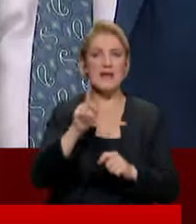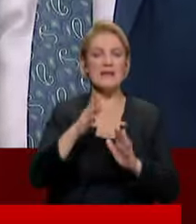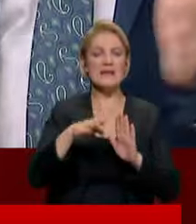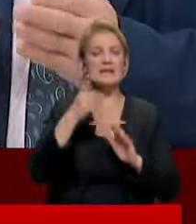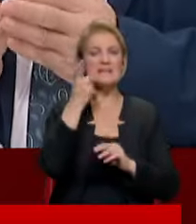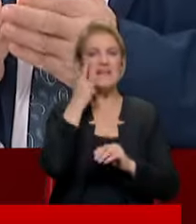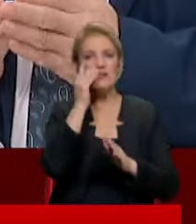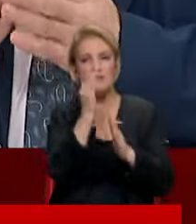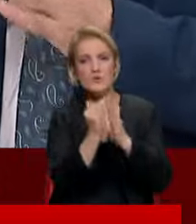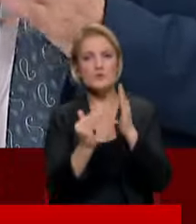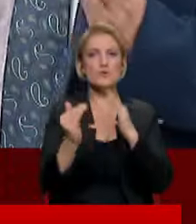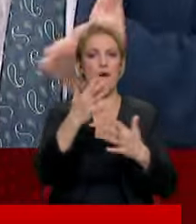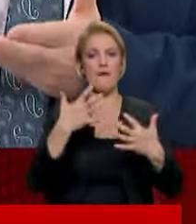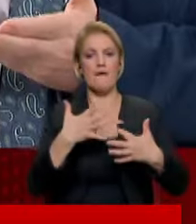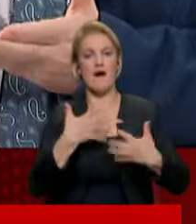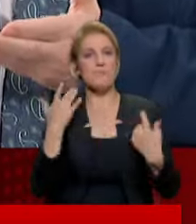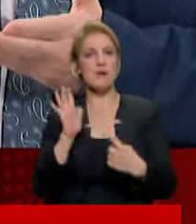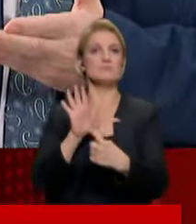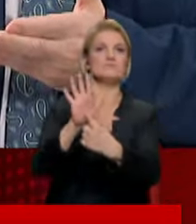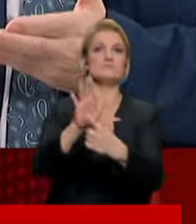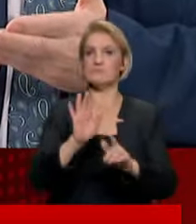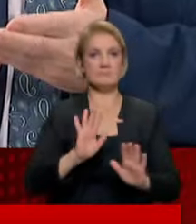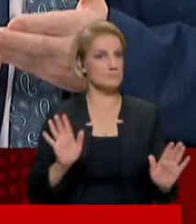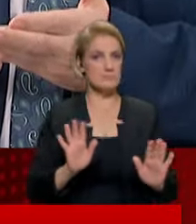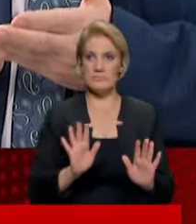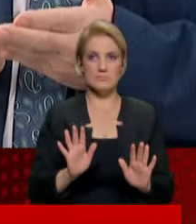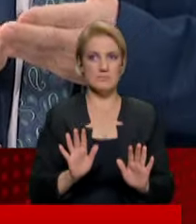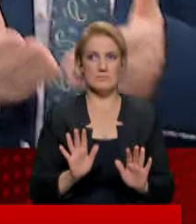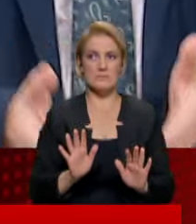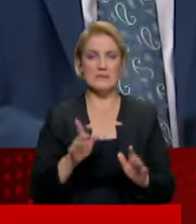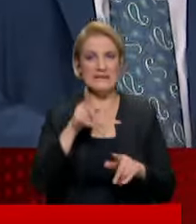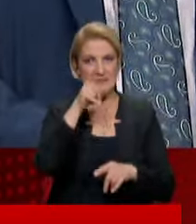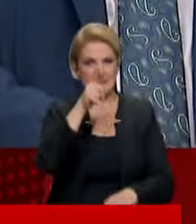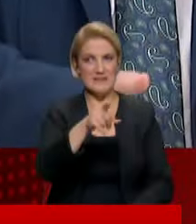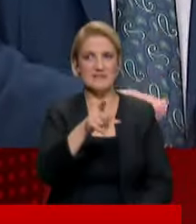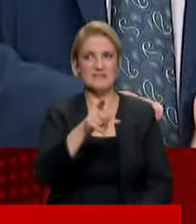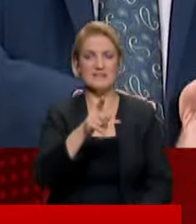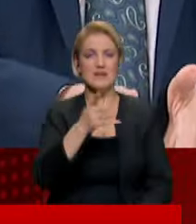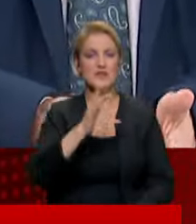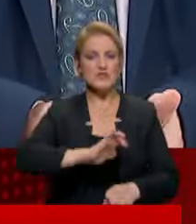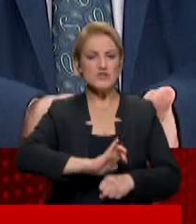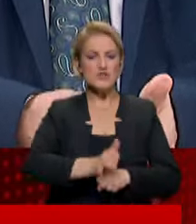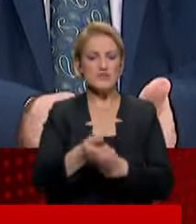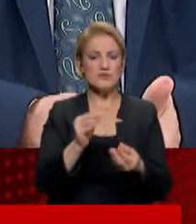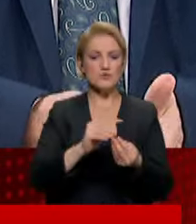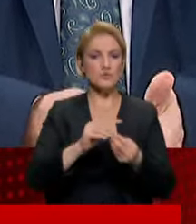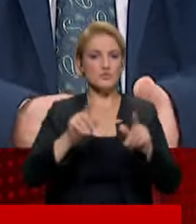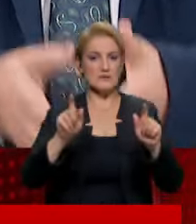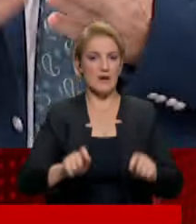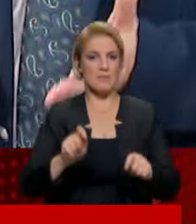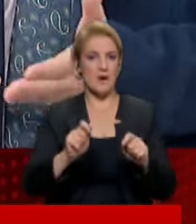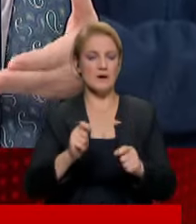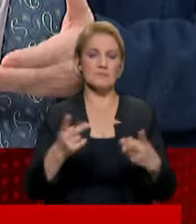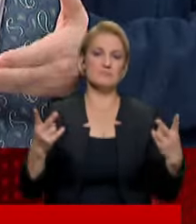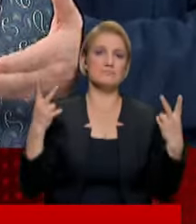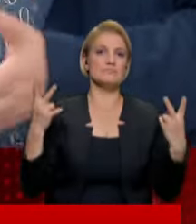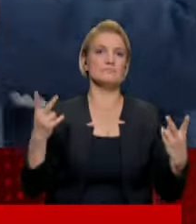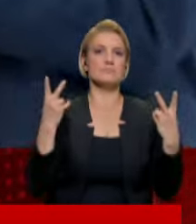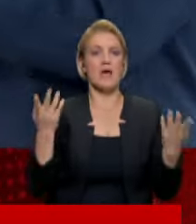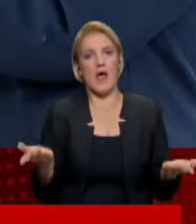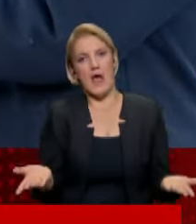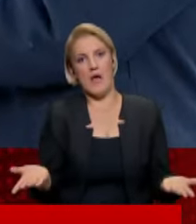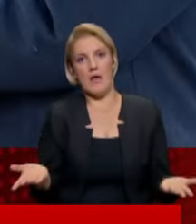en yüksek makamlarında kahraman olarak göstermeyecek siz belli şiddet suçları işleyenlerin övüyorsun